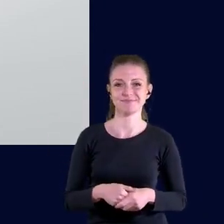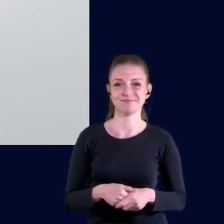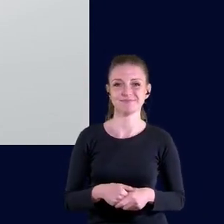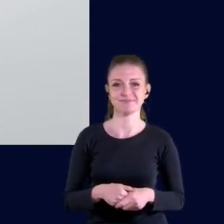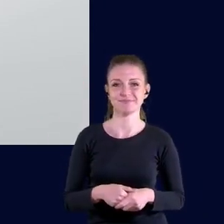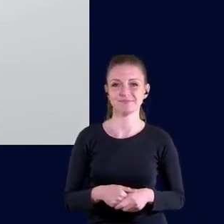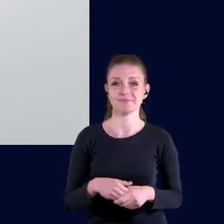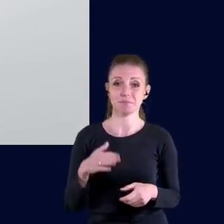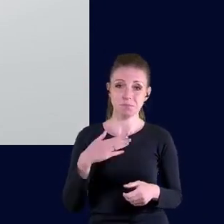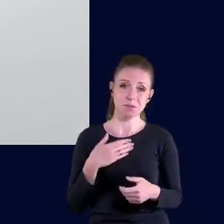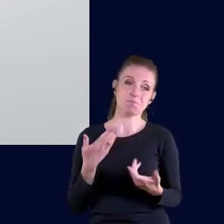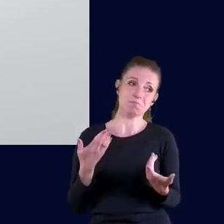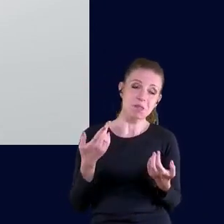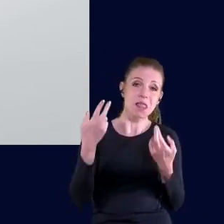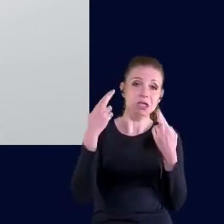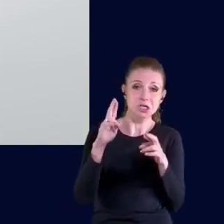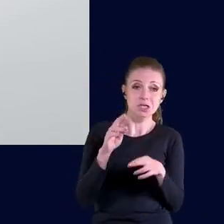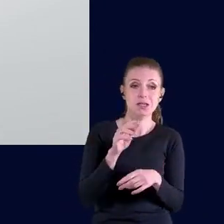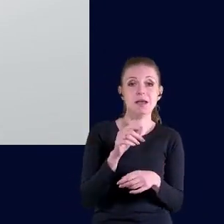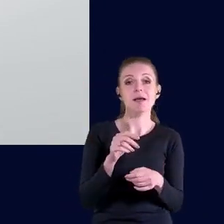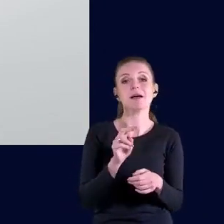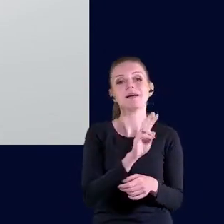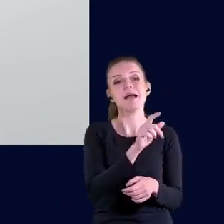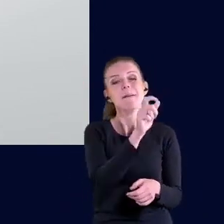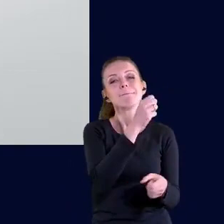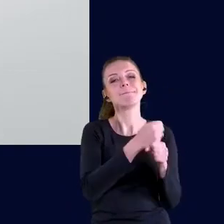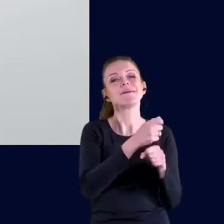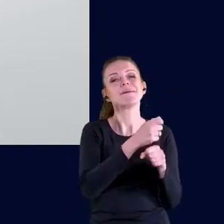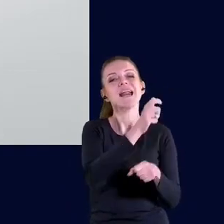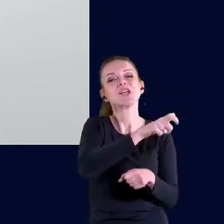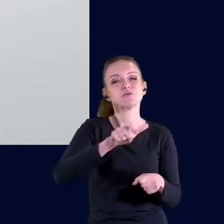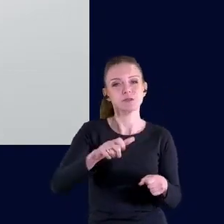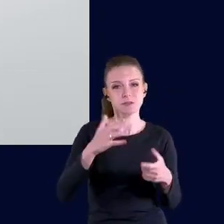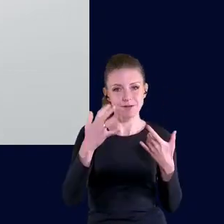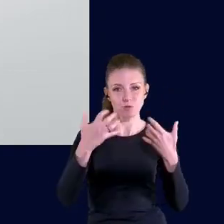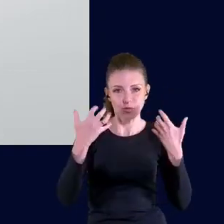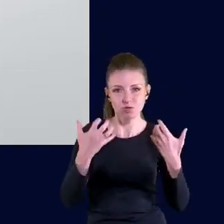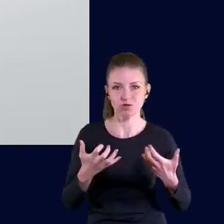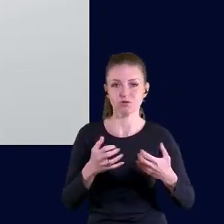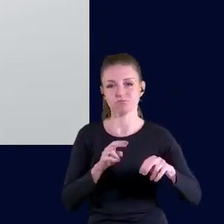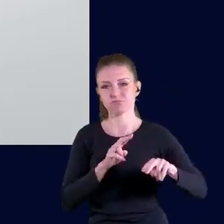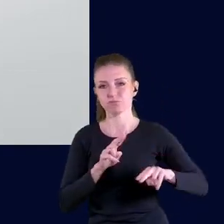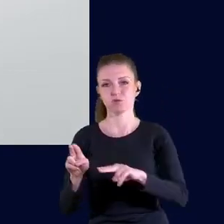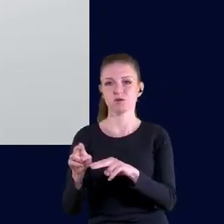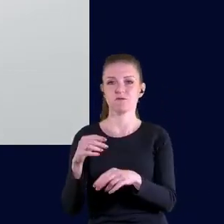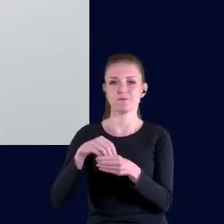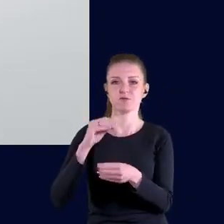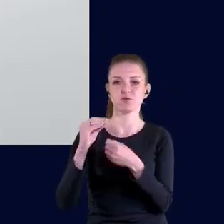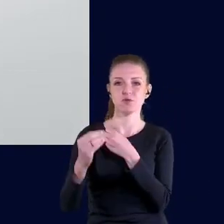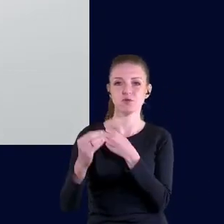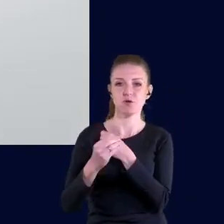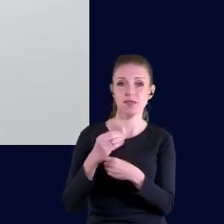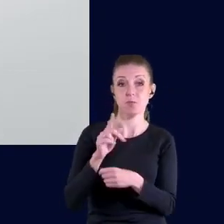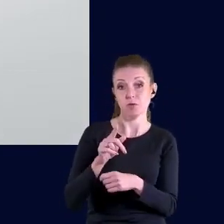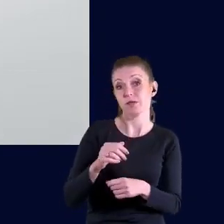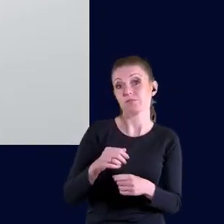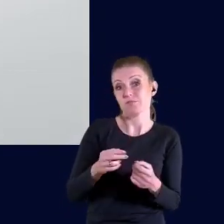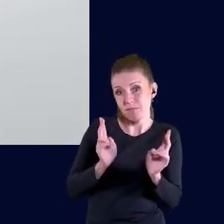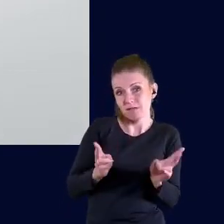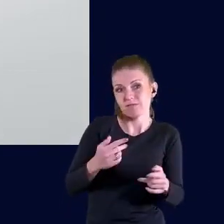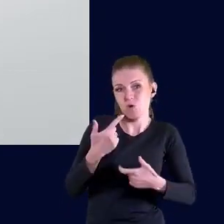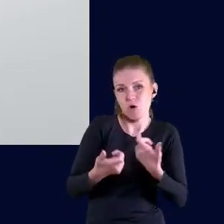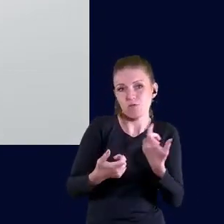potężną aktywny udział w publikowaniu czy będą wykorzystywać otwartezasoby naukowe w